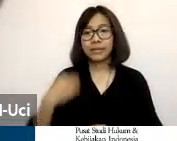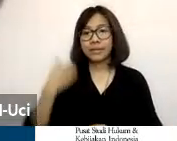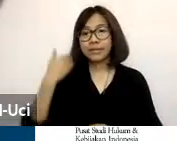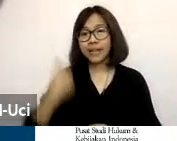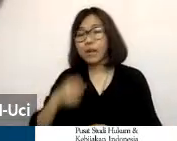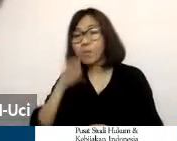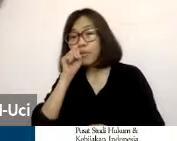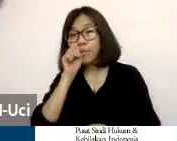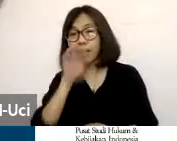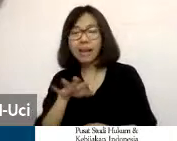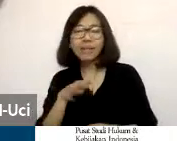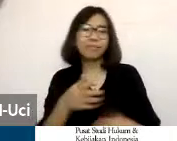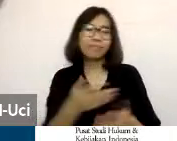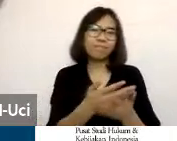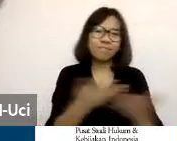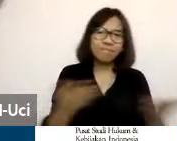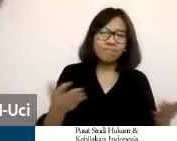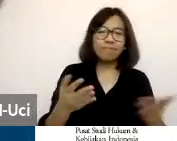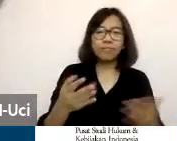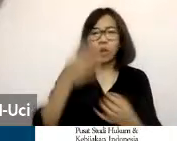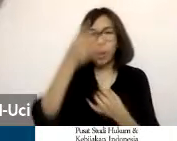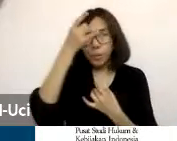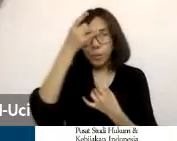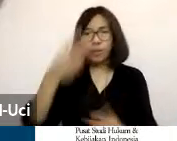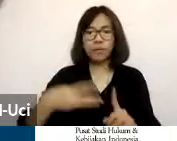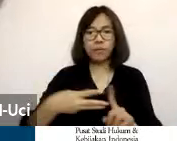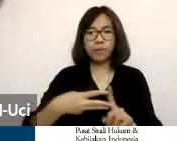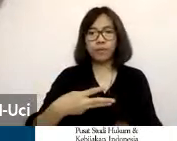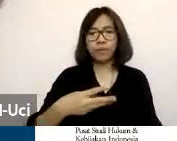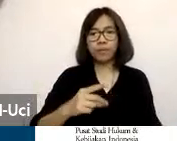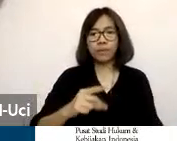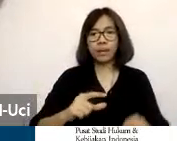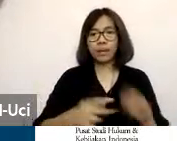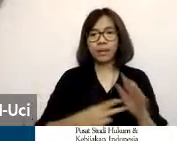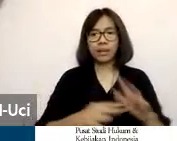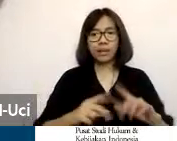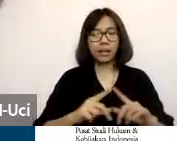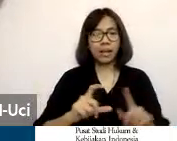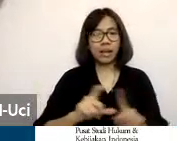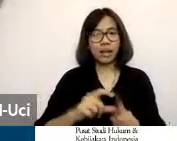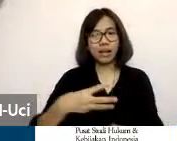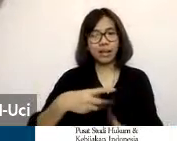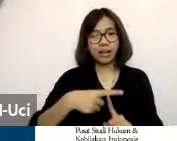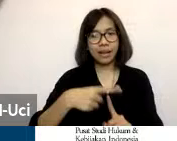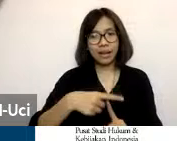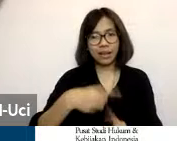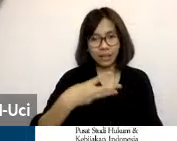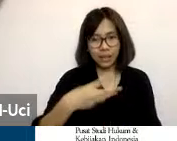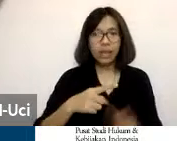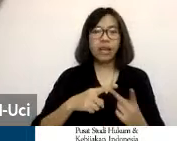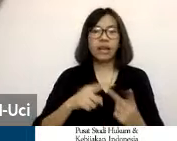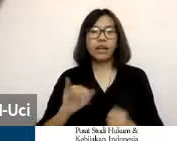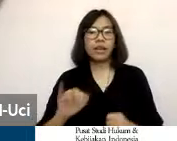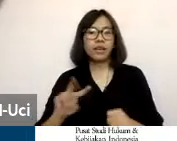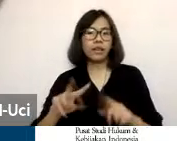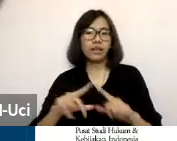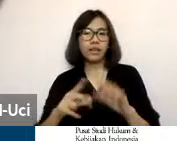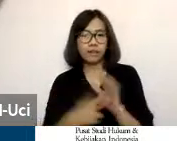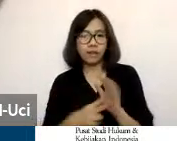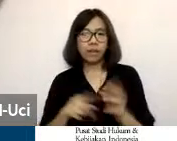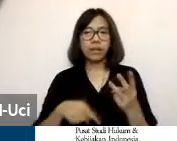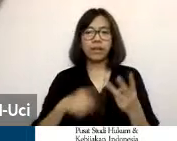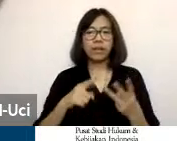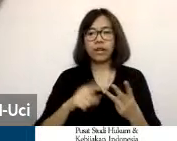mengucapkan terima kasih atas kehadiran Prof bernadete kemudian Pak Ivan Fitrianto Pak rofiud darojat